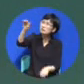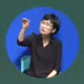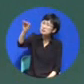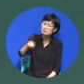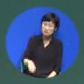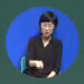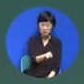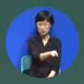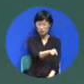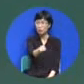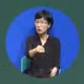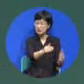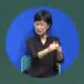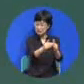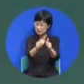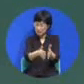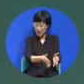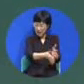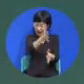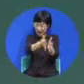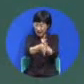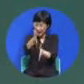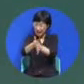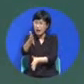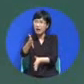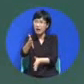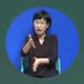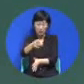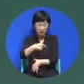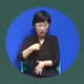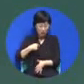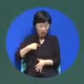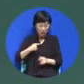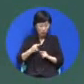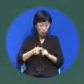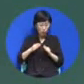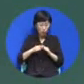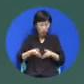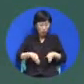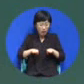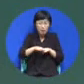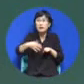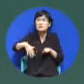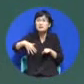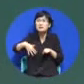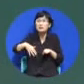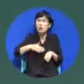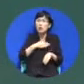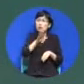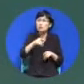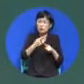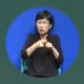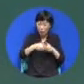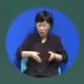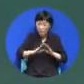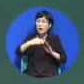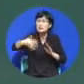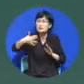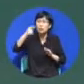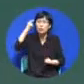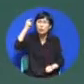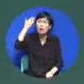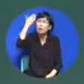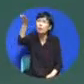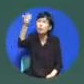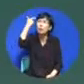지금 이렇게 건물이 많은데 왜 우리 교회는 없습니까? I saw all the buildings below me, and I said to God, there are so